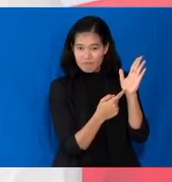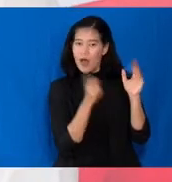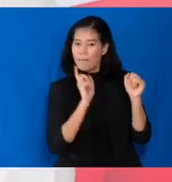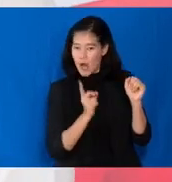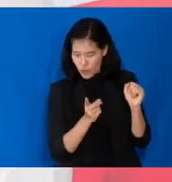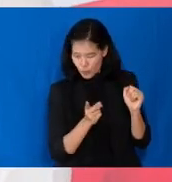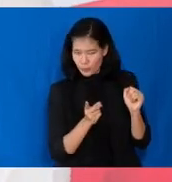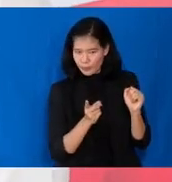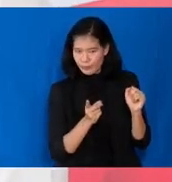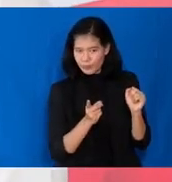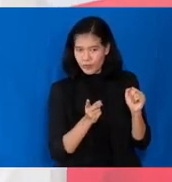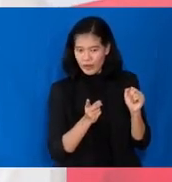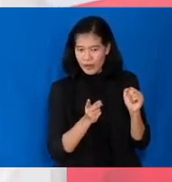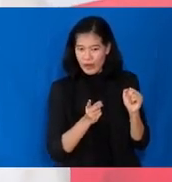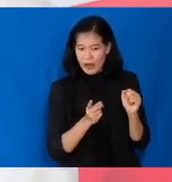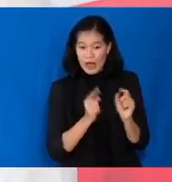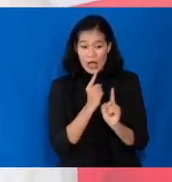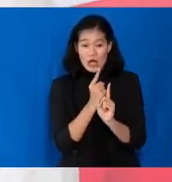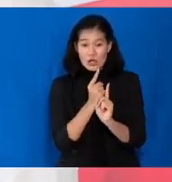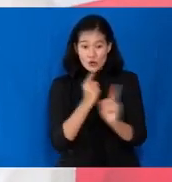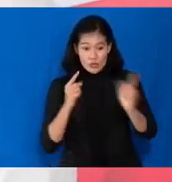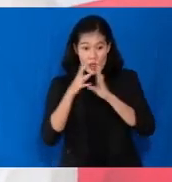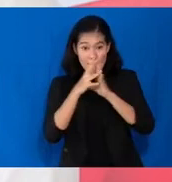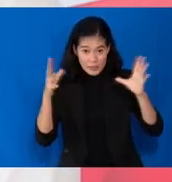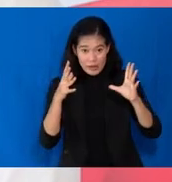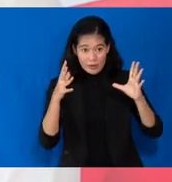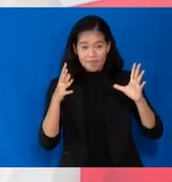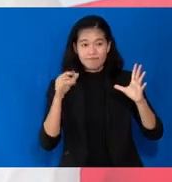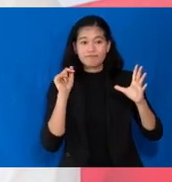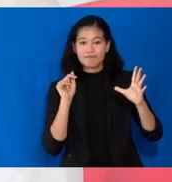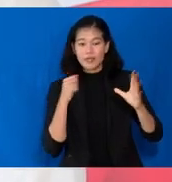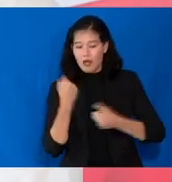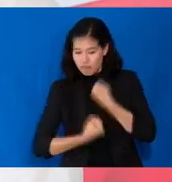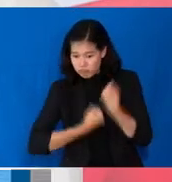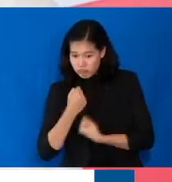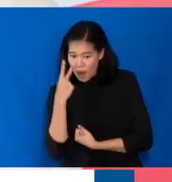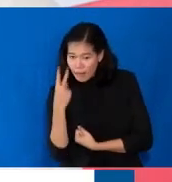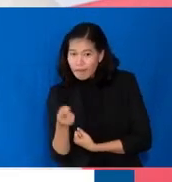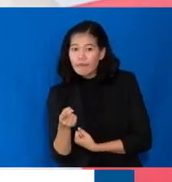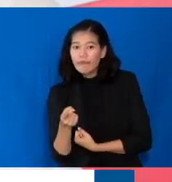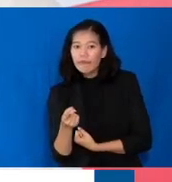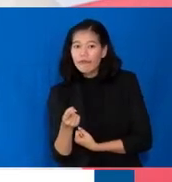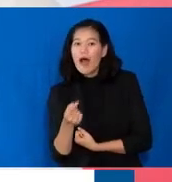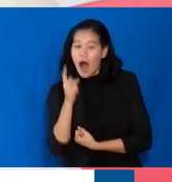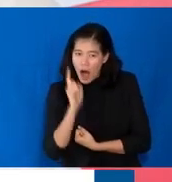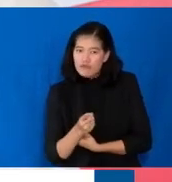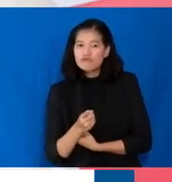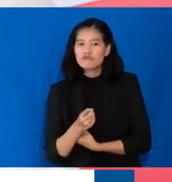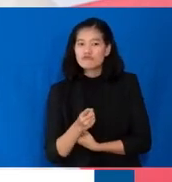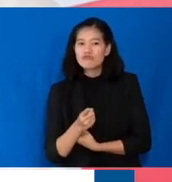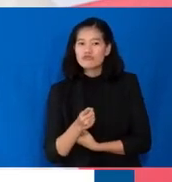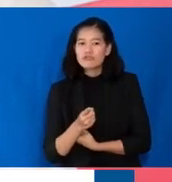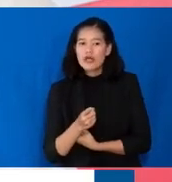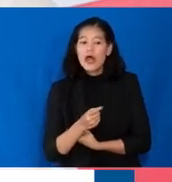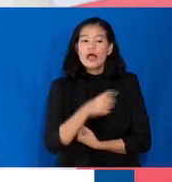Hai pelaksanaan pembatasan sosial berskala besar ini Hai dijalankan di